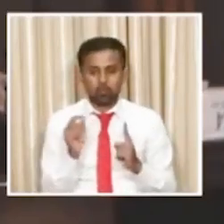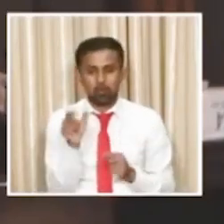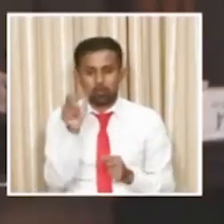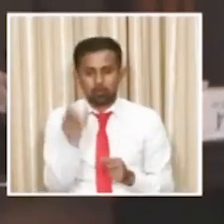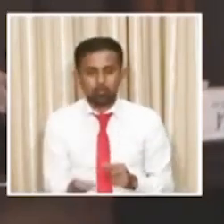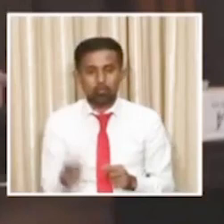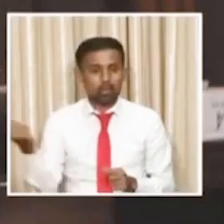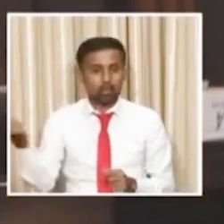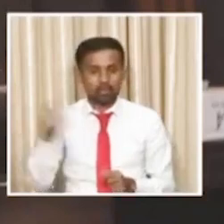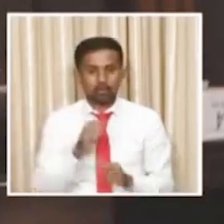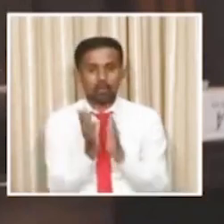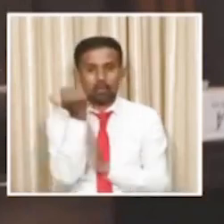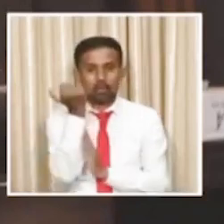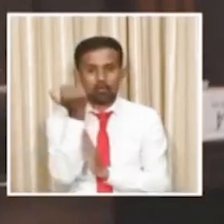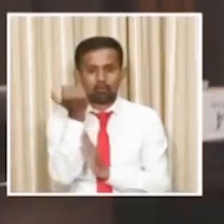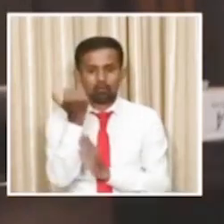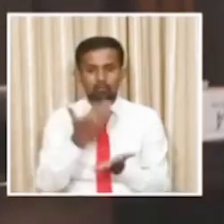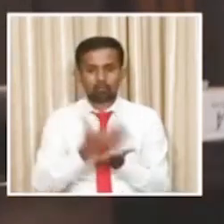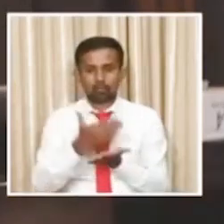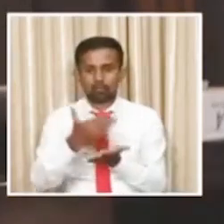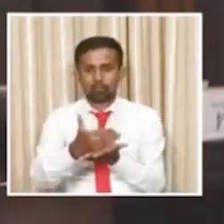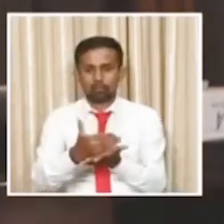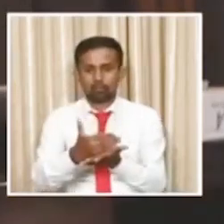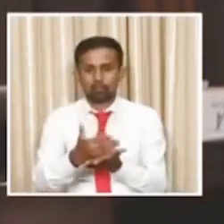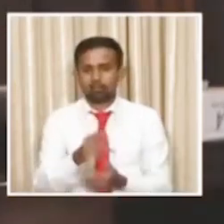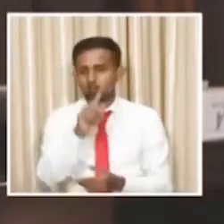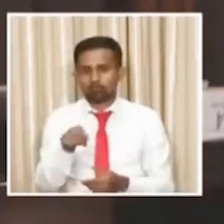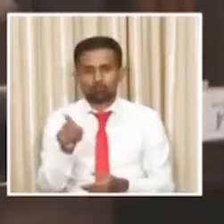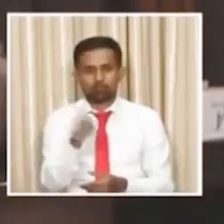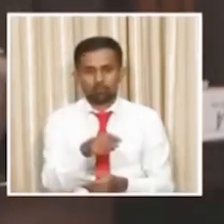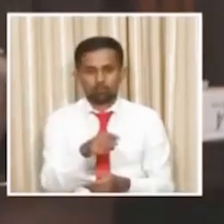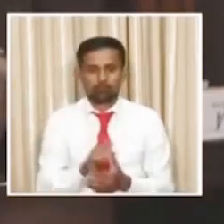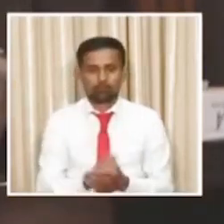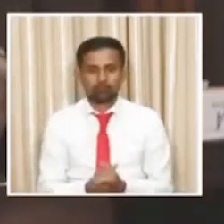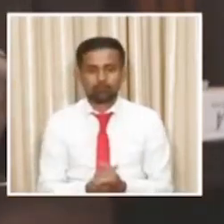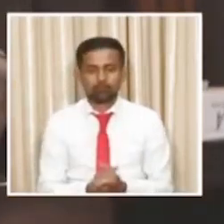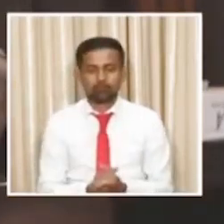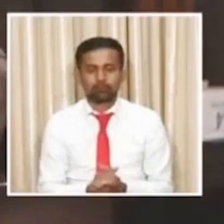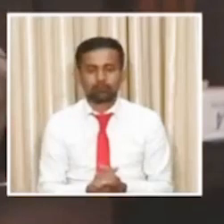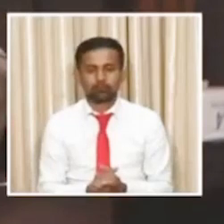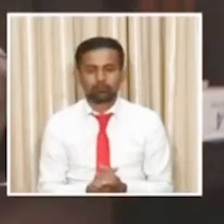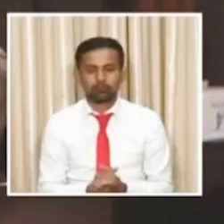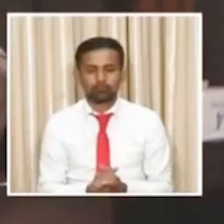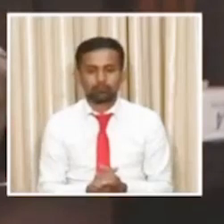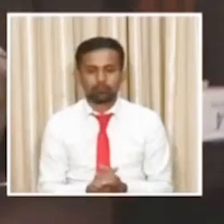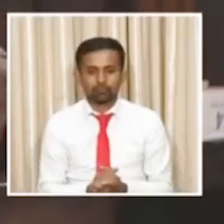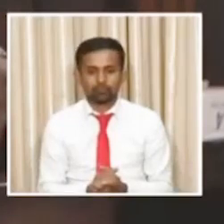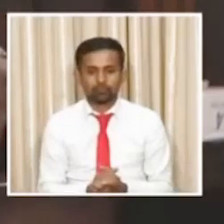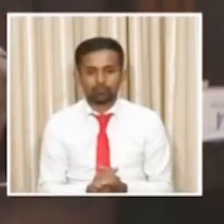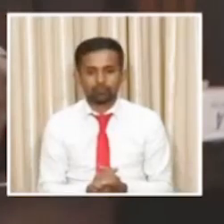இன்று இடம்பெற்ற நிலைமை நாளை இங்குள்ள ஏனையவர்களுக்கும் இடம்பெறக்கூடும். இன்று கஜேந்திரகுமார் பொன்னம்பலத்துக்கு நேர்ந்த நிலைமையை